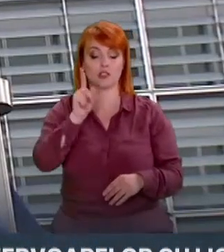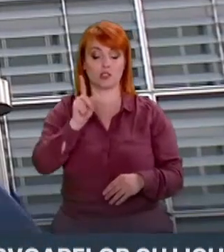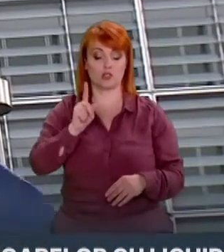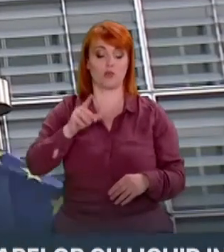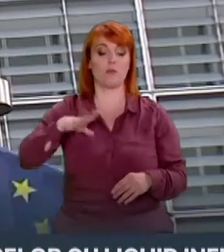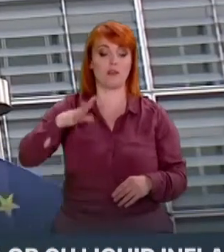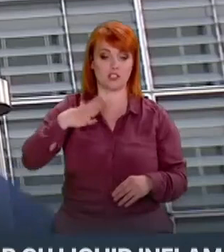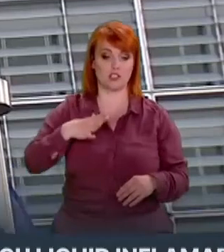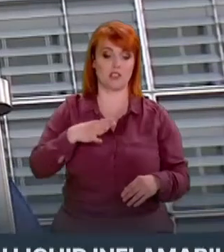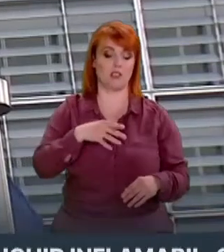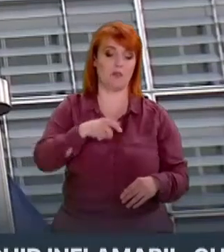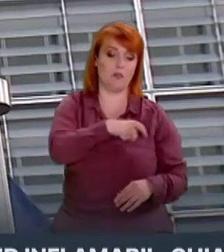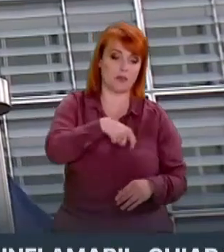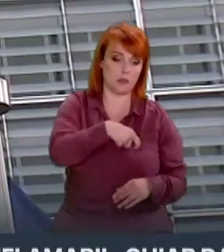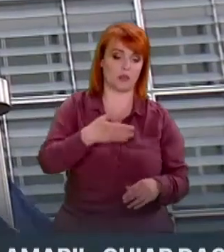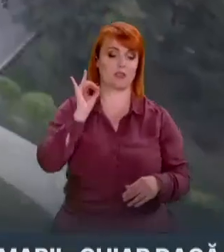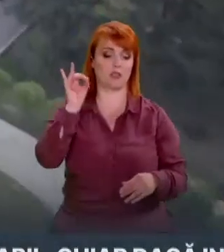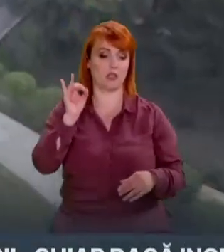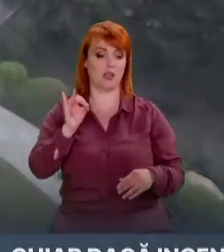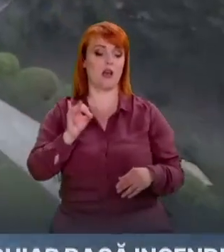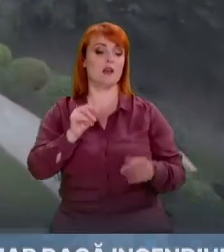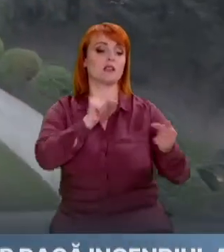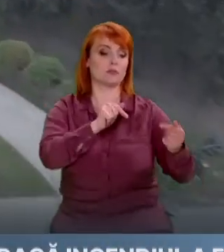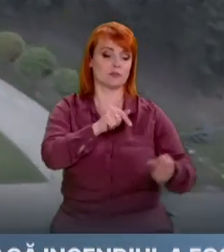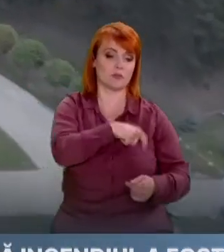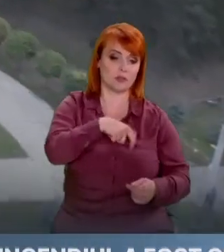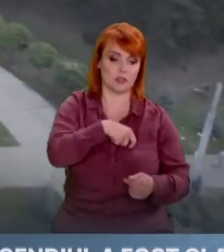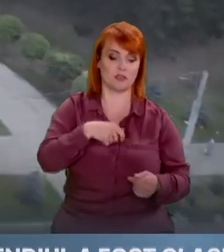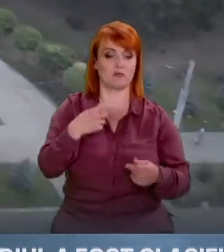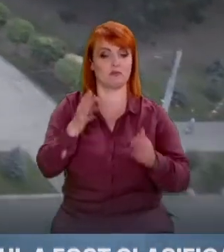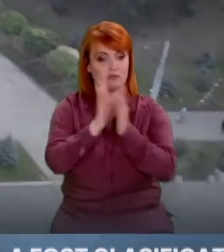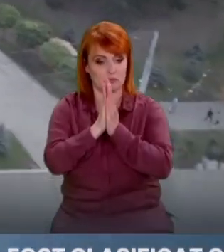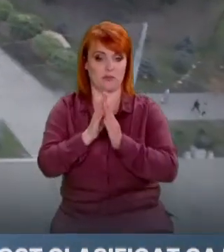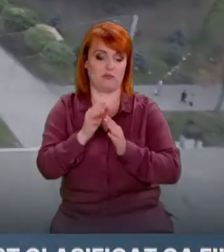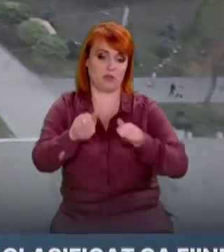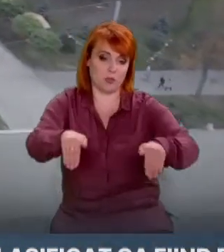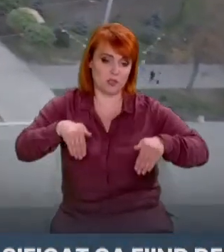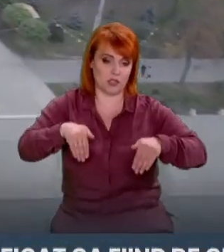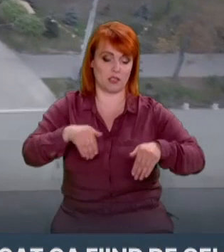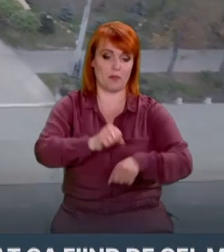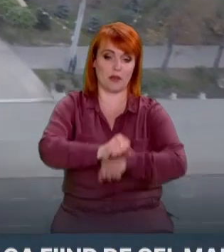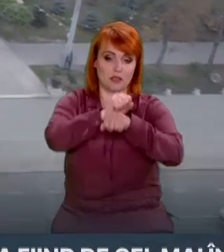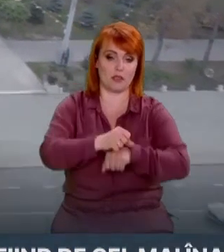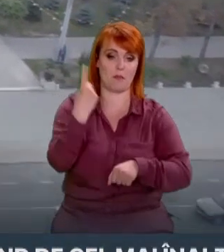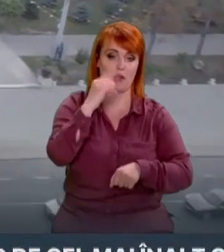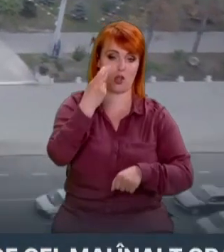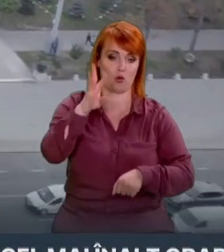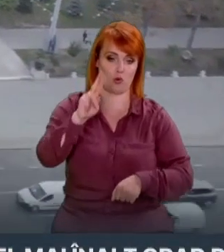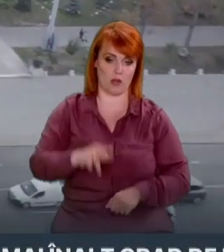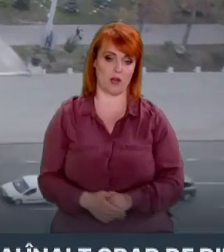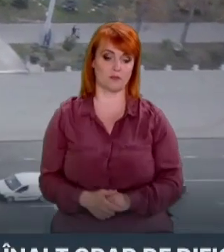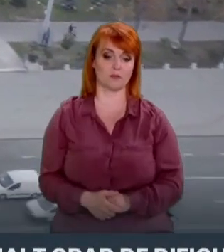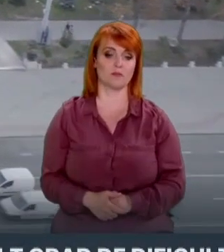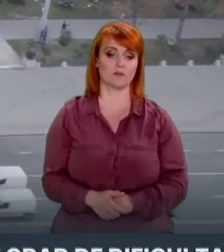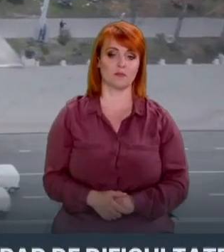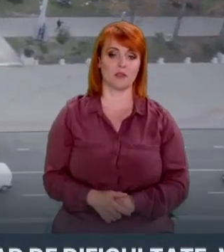țara noastră și să se abțină de la manifestații. Totodată acesta susține că autoritățile ar avea motive întemeiate pentru a restricționa accesul